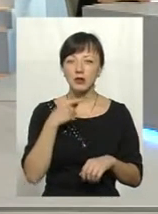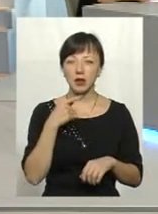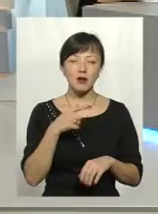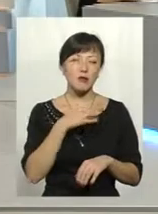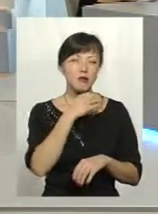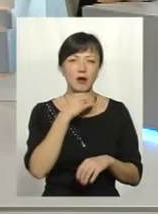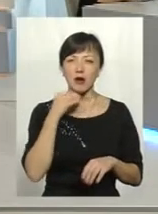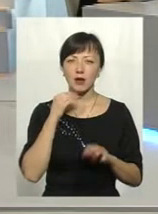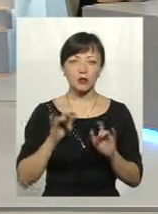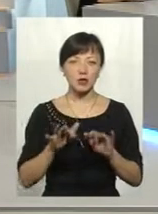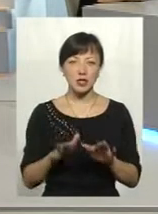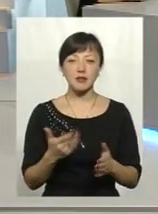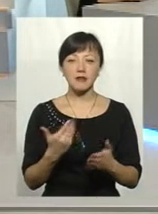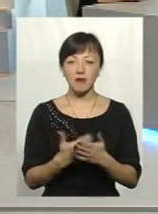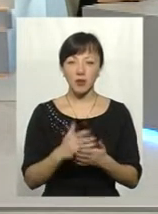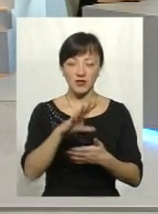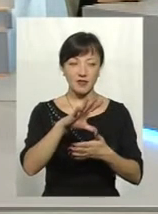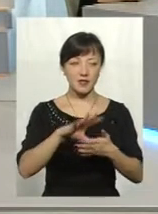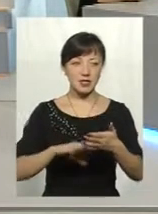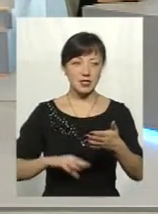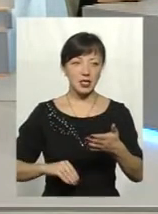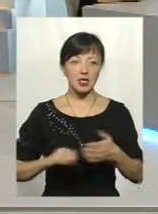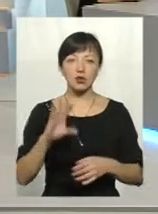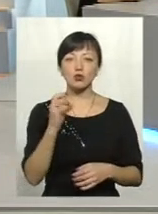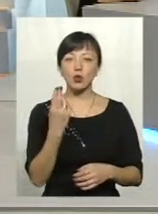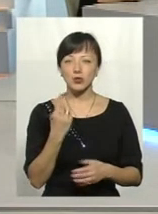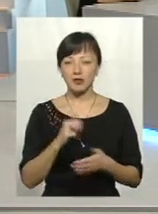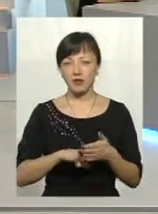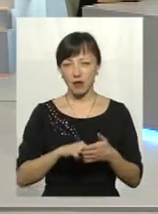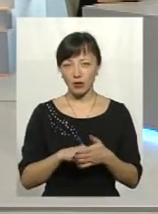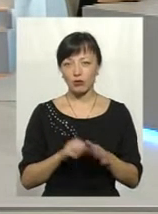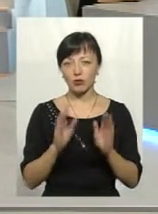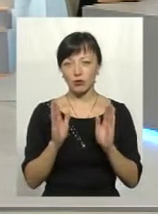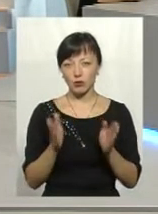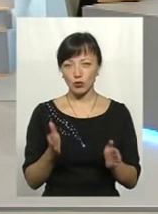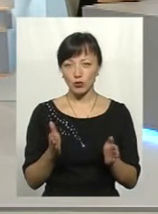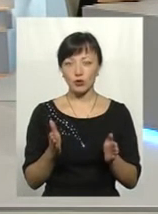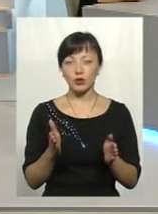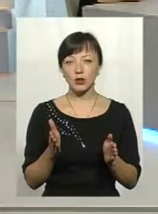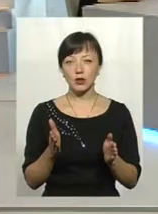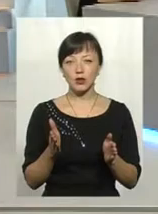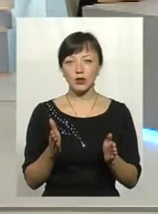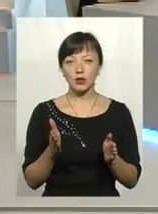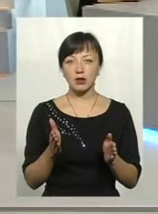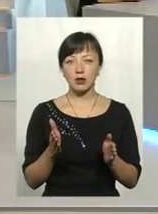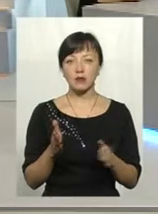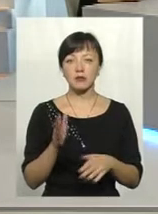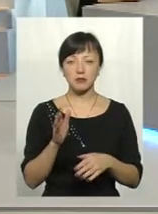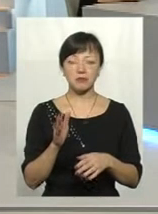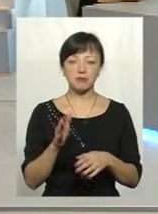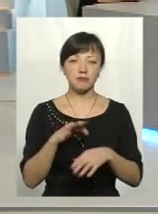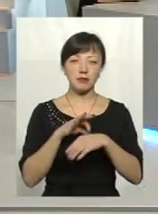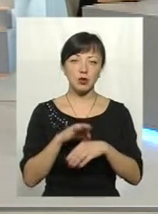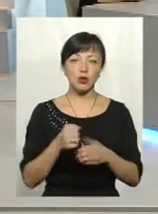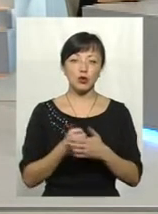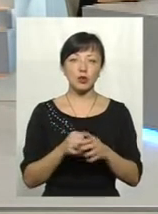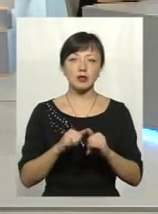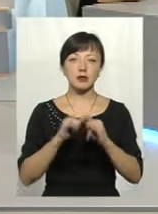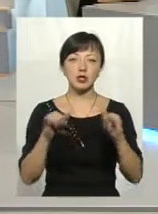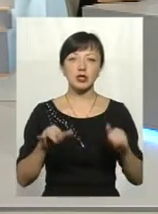дуже багато процесів. І ось ці всі соціальні фактори теж будуть, вони ведуть до